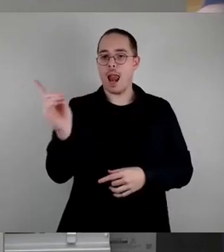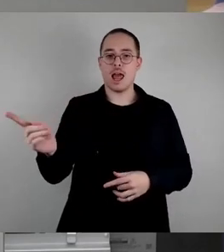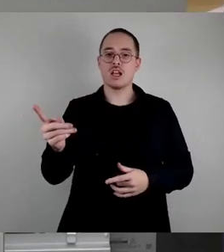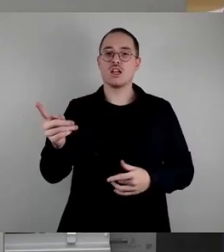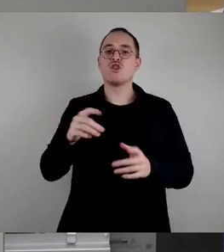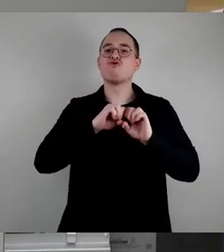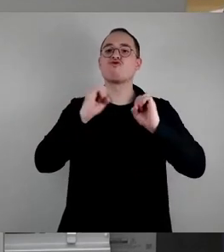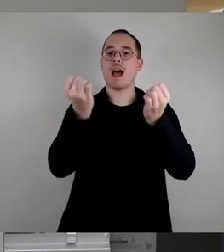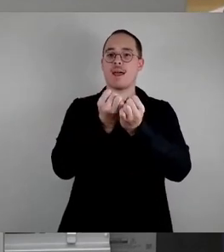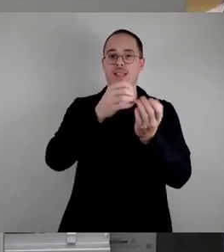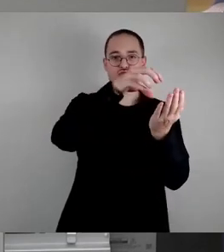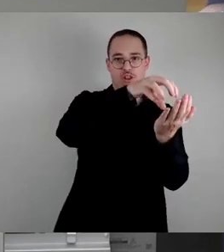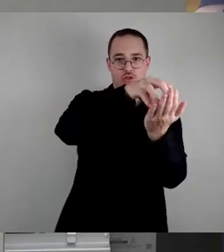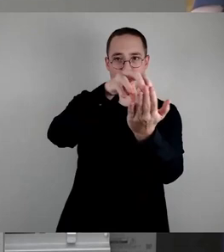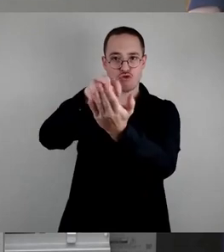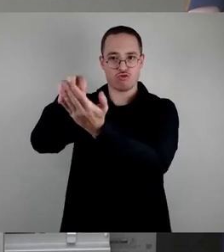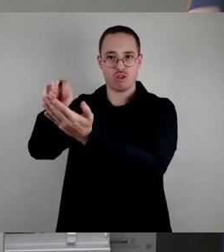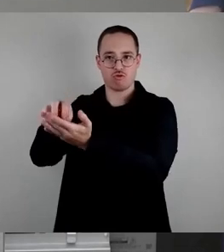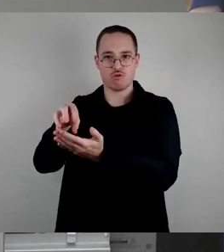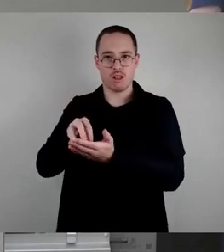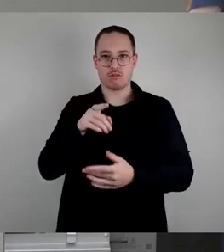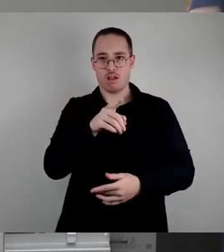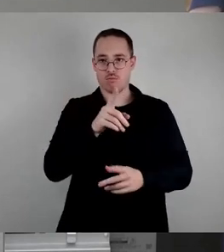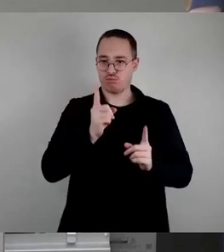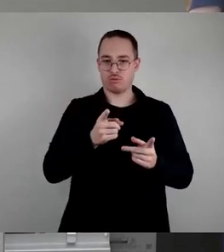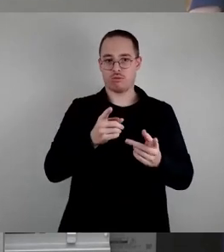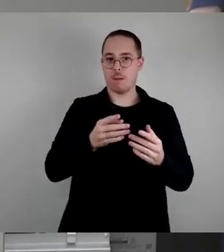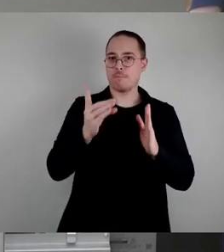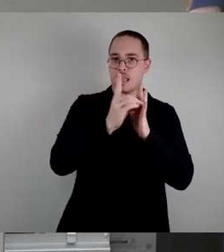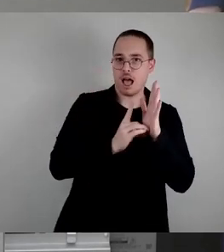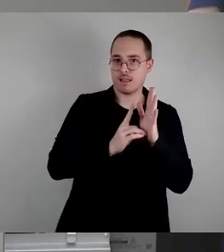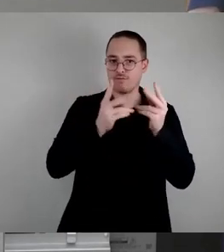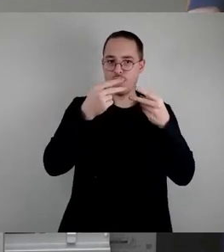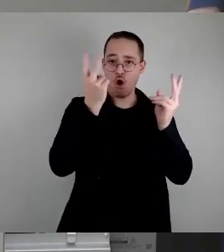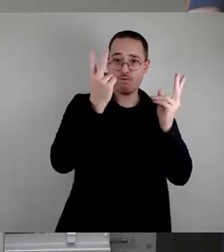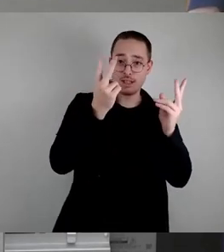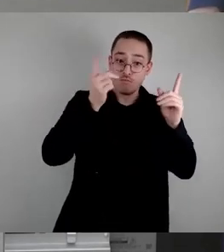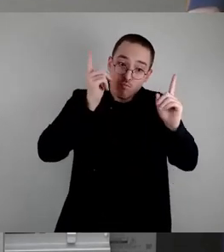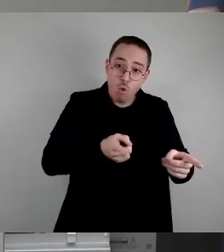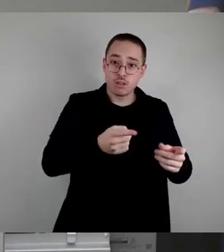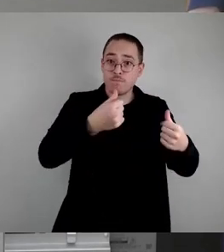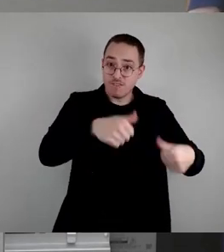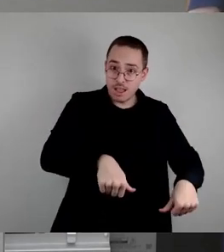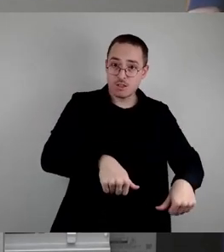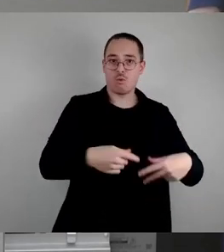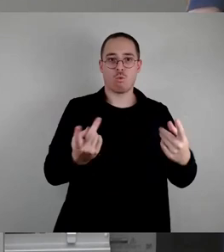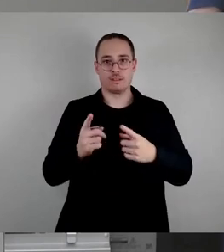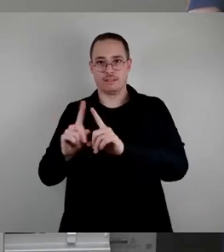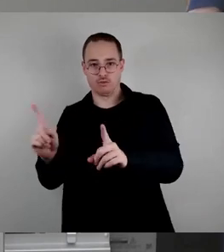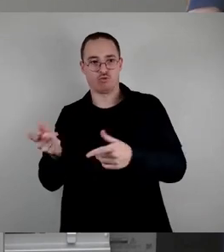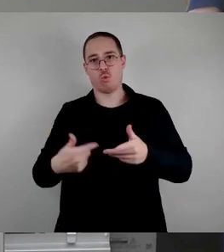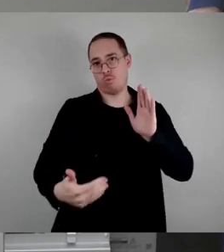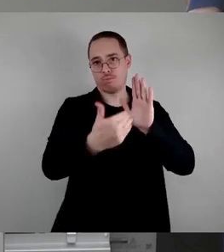diese Transparenz, die da drin geregelt ist, welche Daten nämlich veröffentlichungspflichtig sind, zur Verfügung zu stellen.